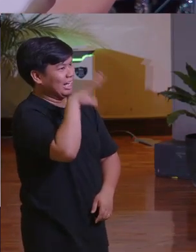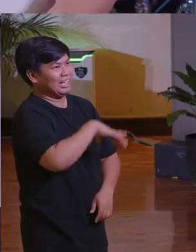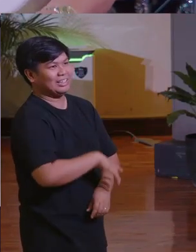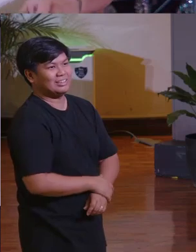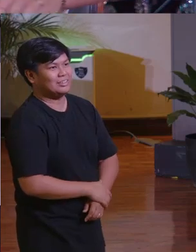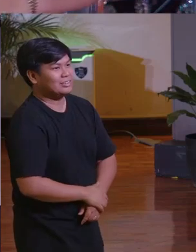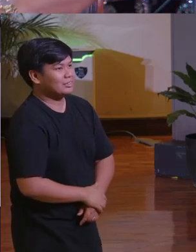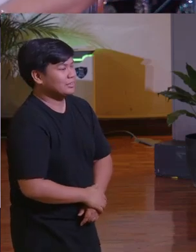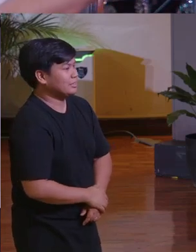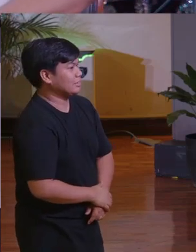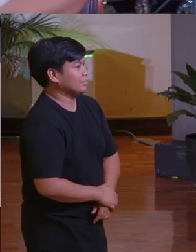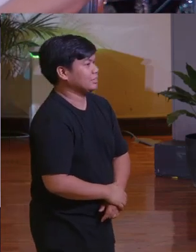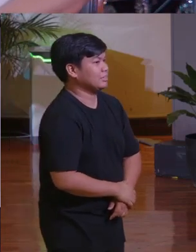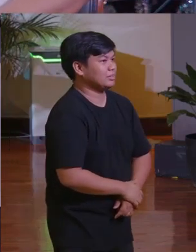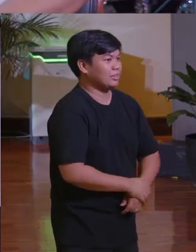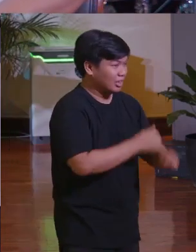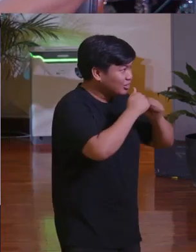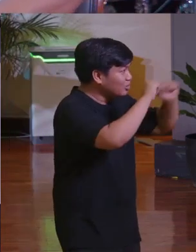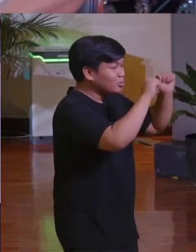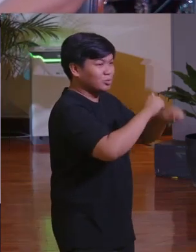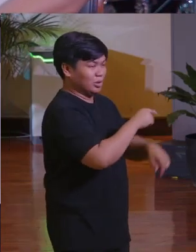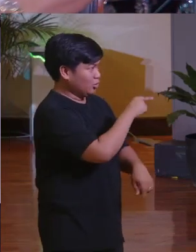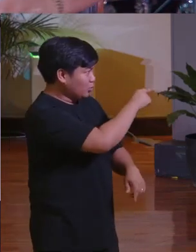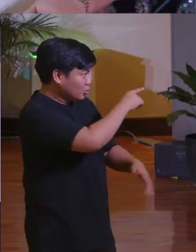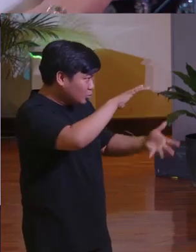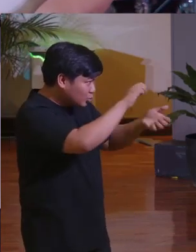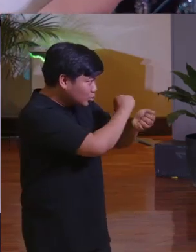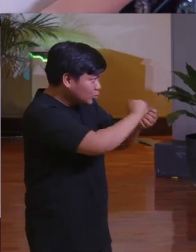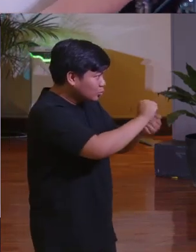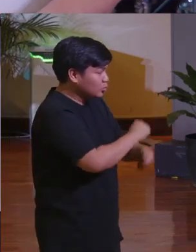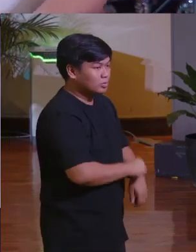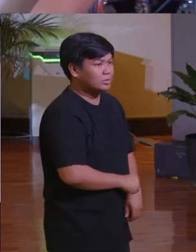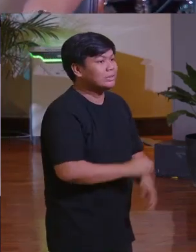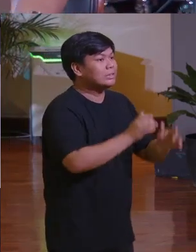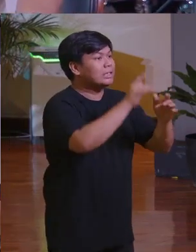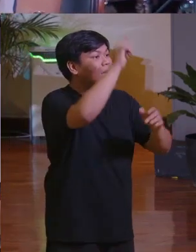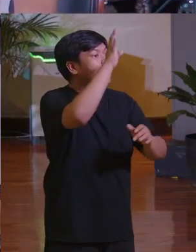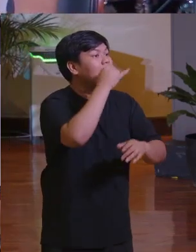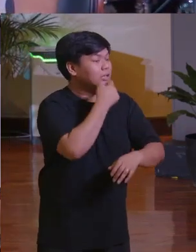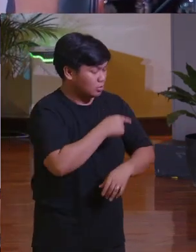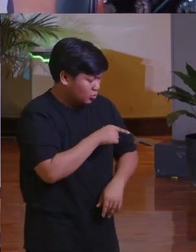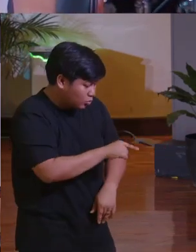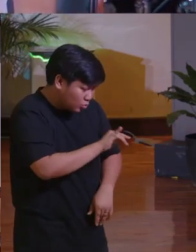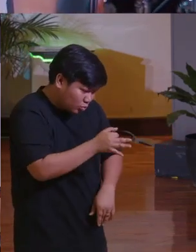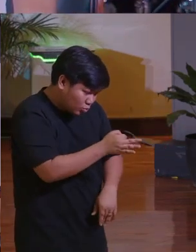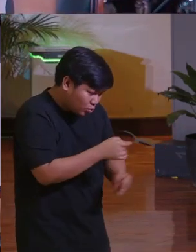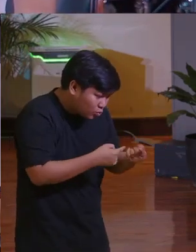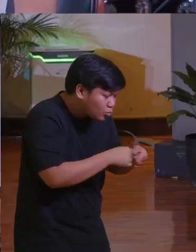Kakaiba ang kanyang pagpapahayag. "Arise, go to Nineveh," sabi sa verse 2.